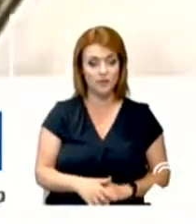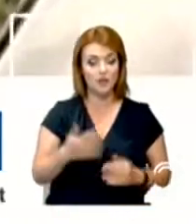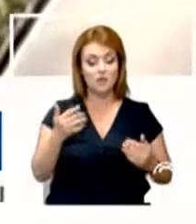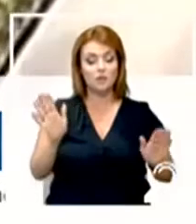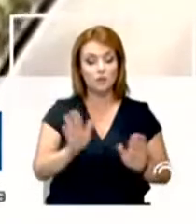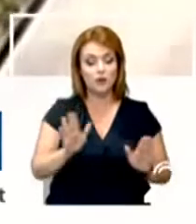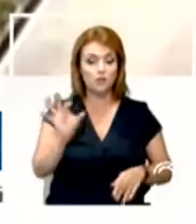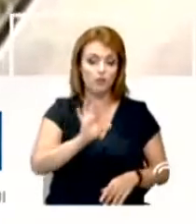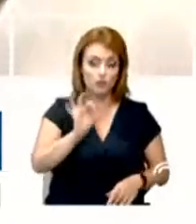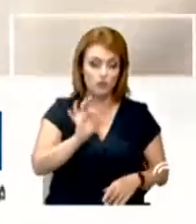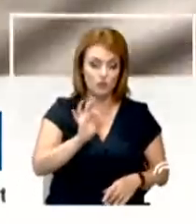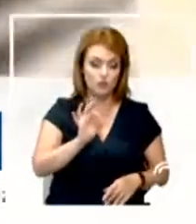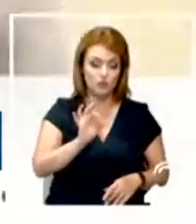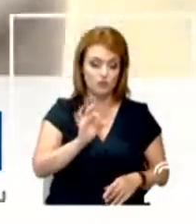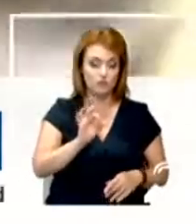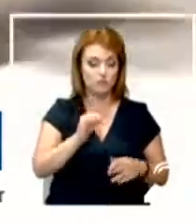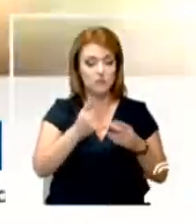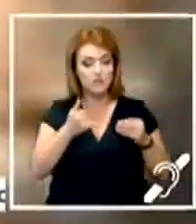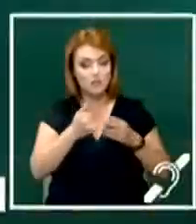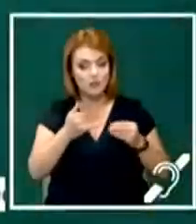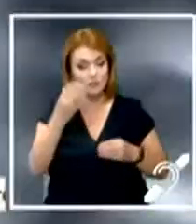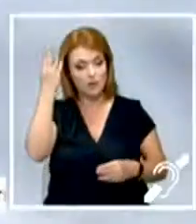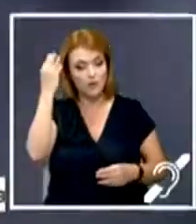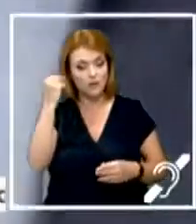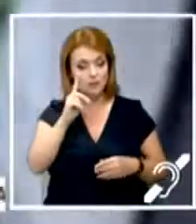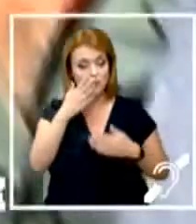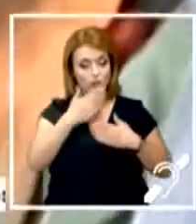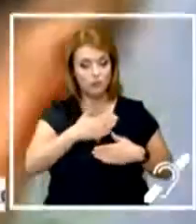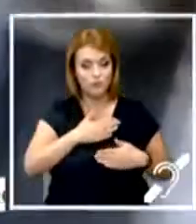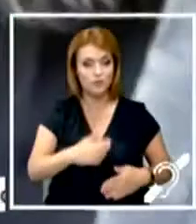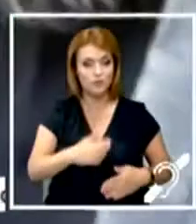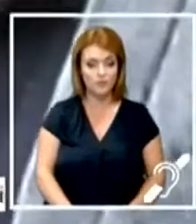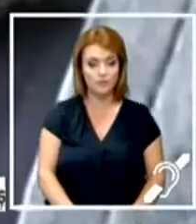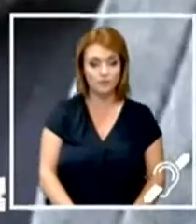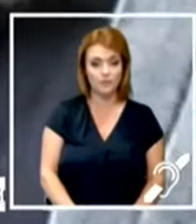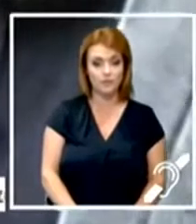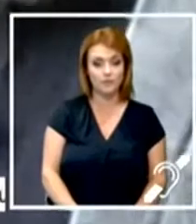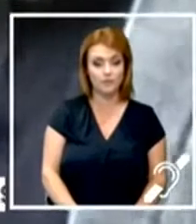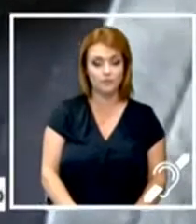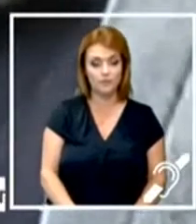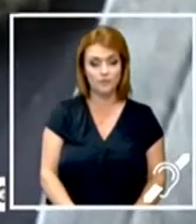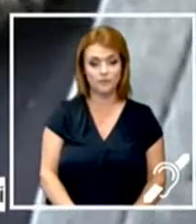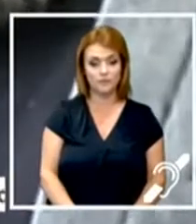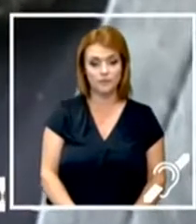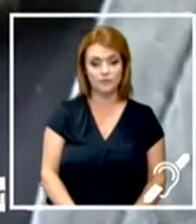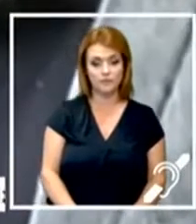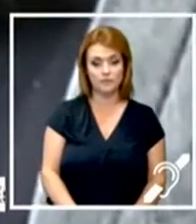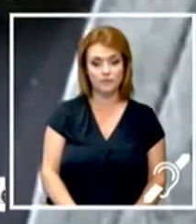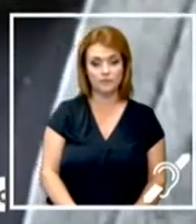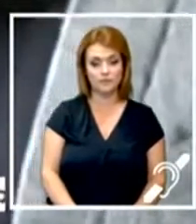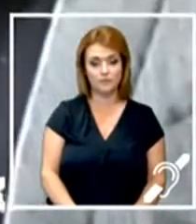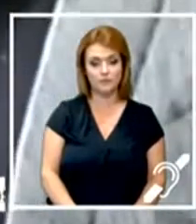vine cât un gând. Să iau pe păduri. Să iau pe păduri cântând. Să iau